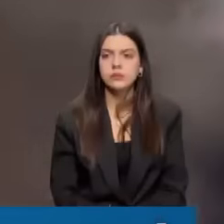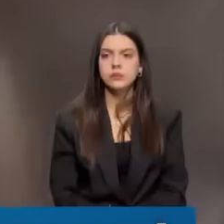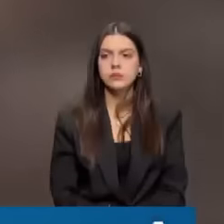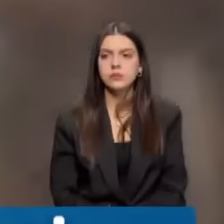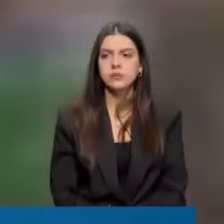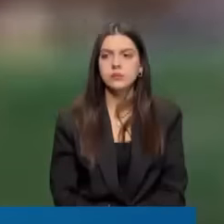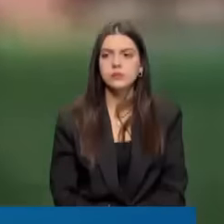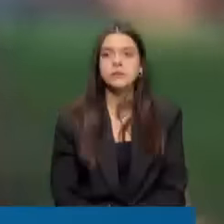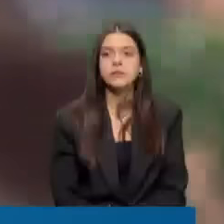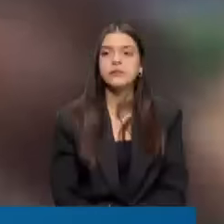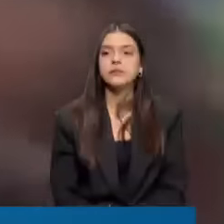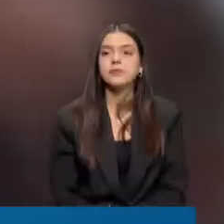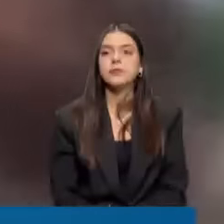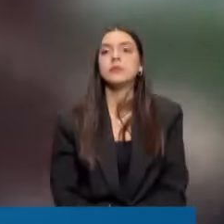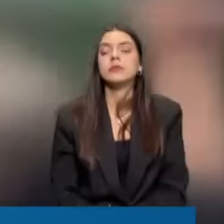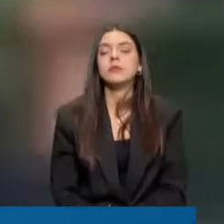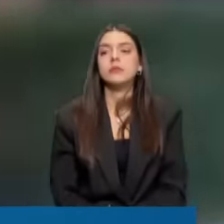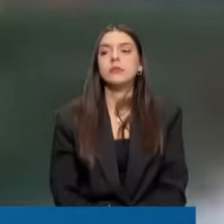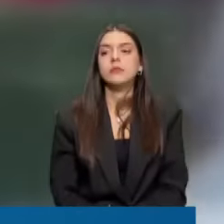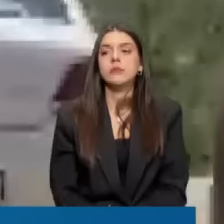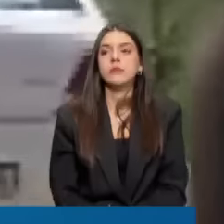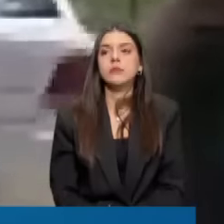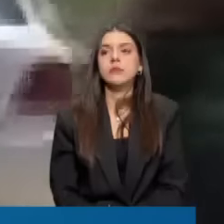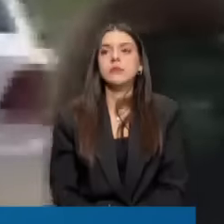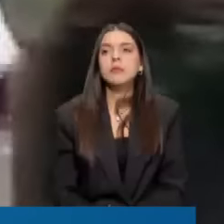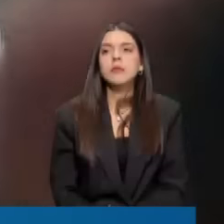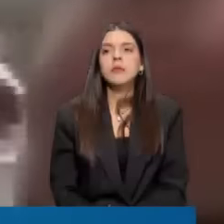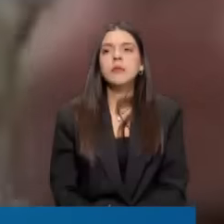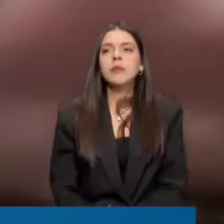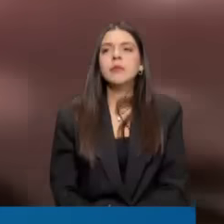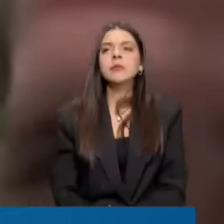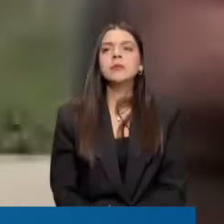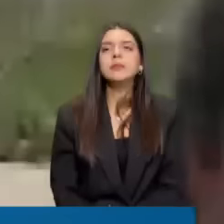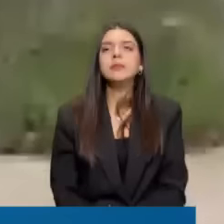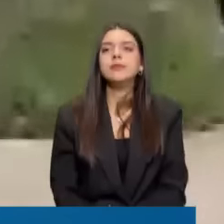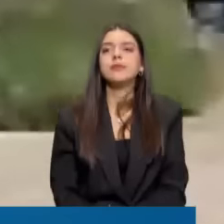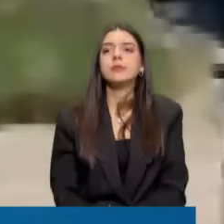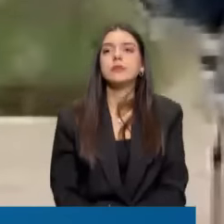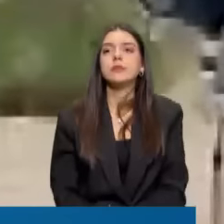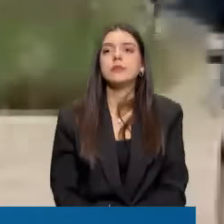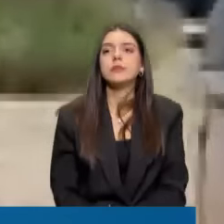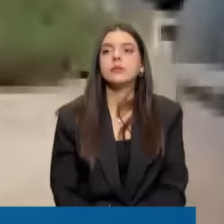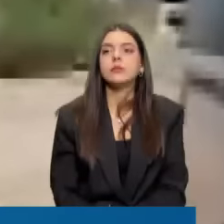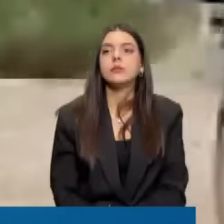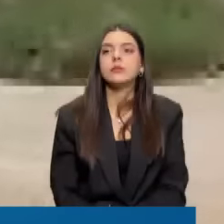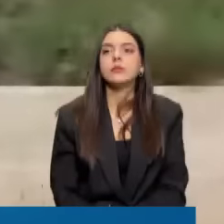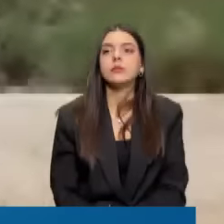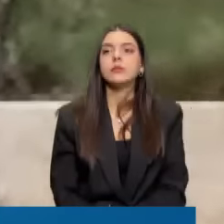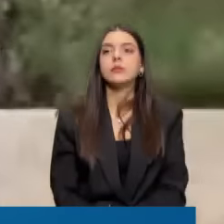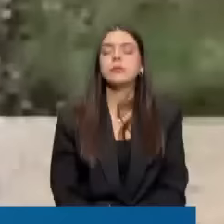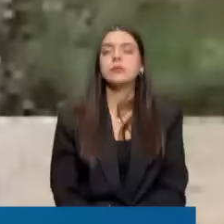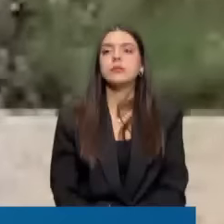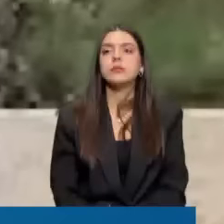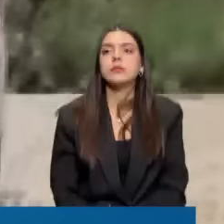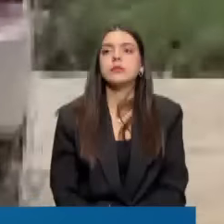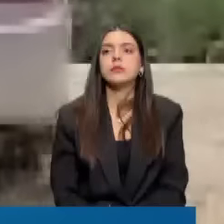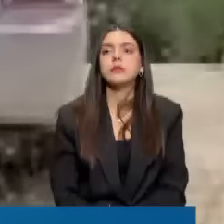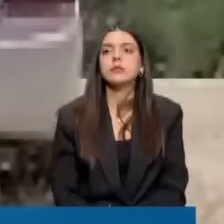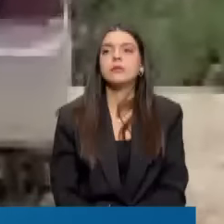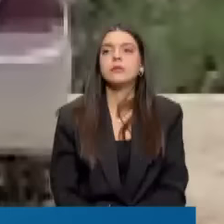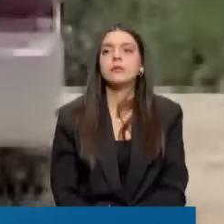lan 50 kişi bir adama mı gidiyor Ne oluyor lan abi Şu anda dışarıda bir T house'u göstermelik olarak